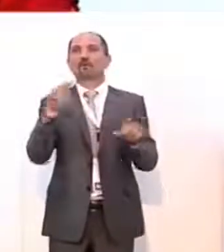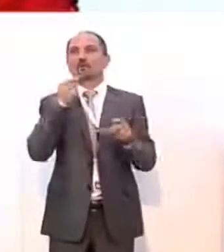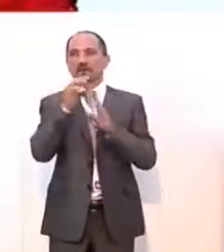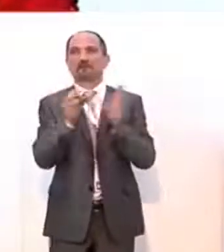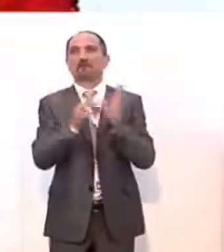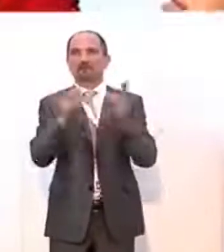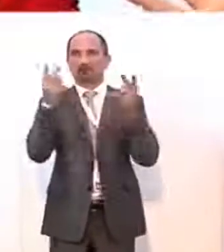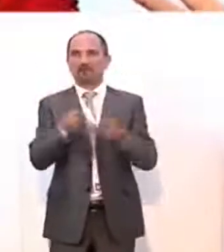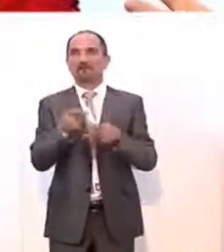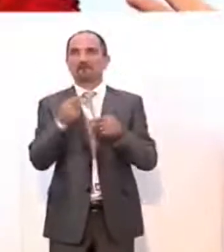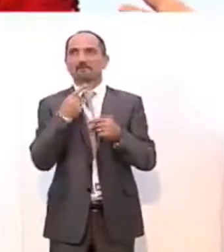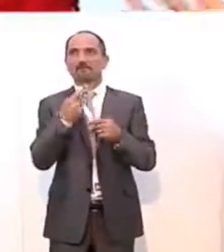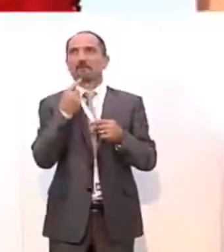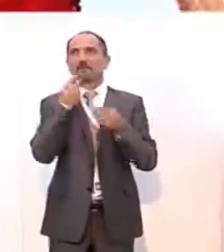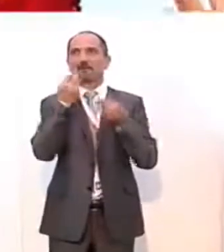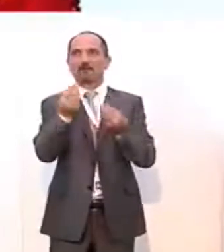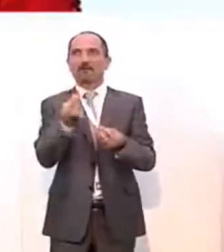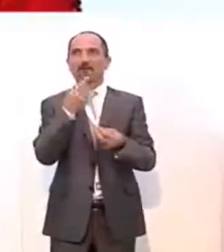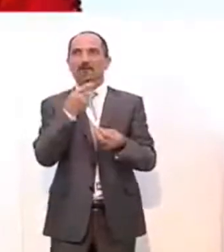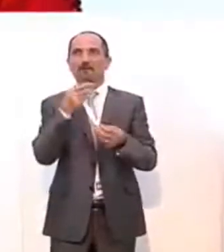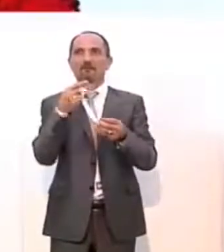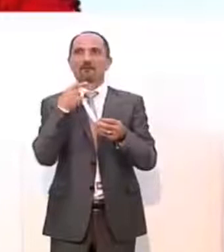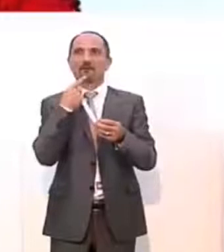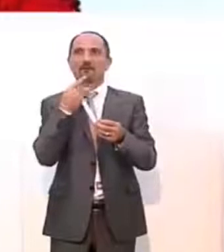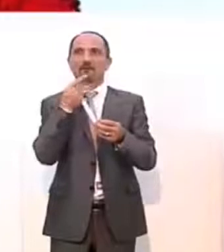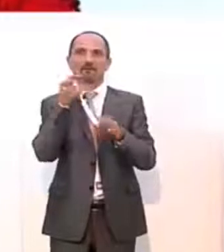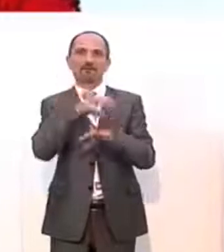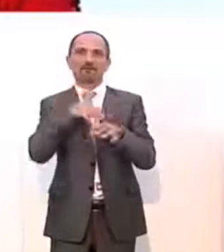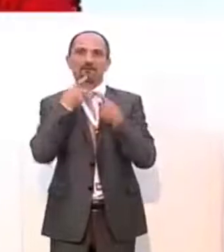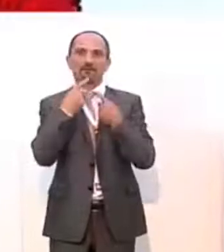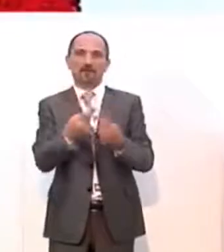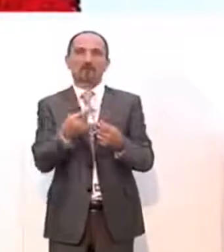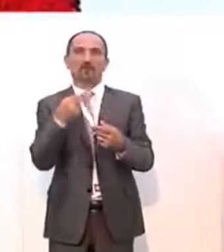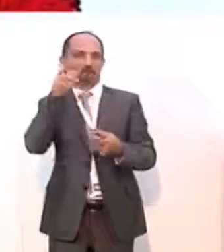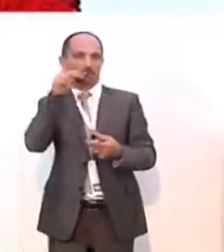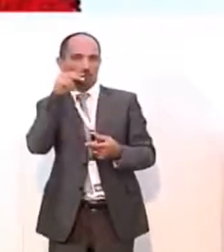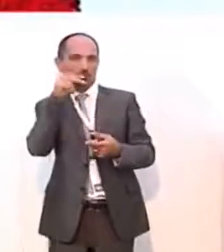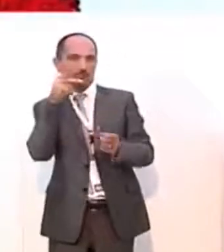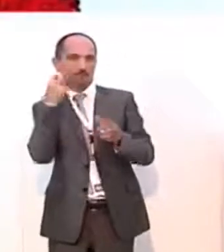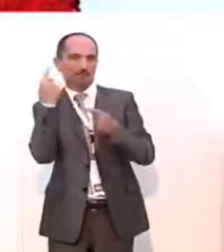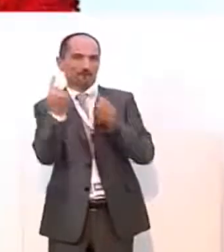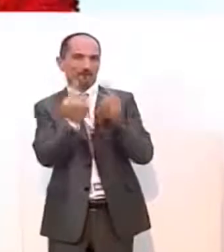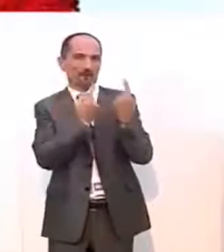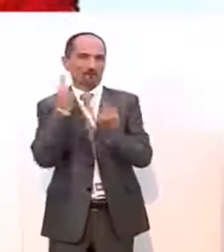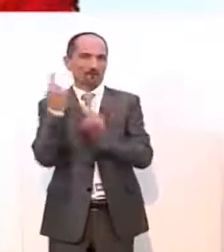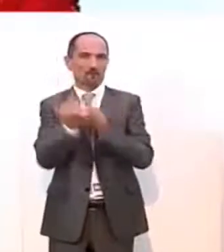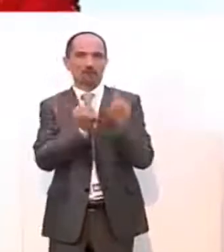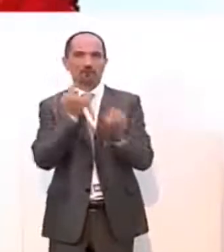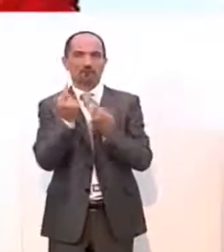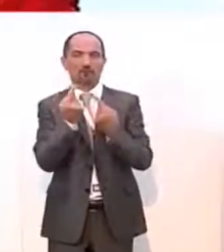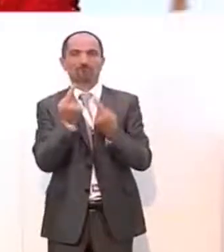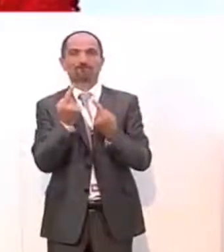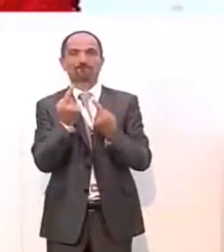corretti. Quello che va detto però, secondo me, è che noi siamo in una situazione in cui